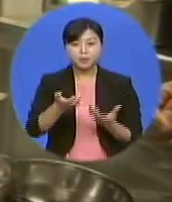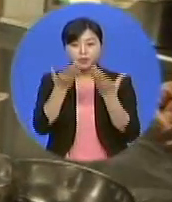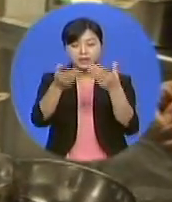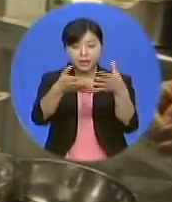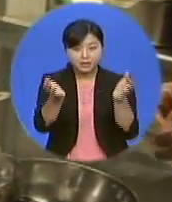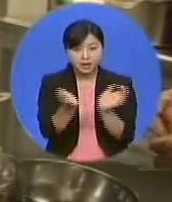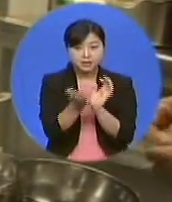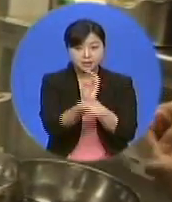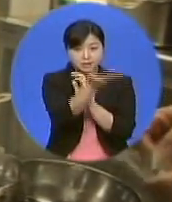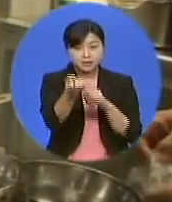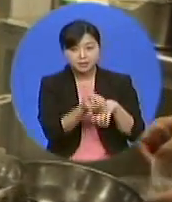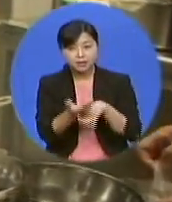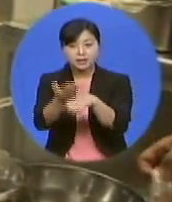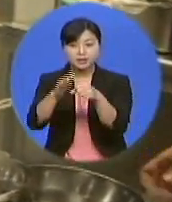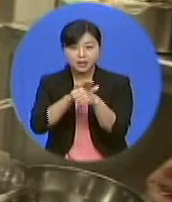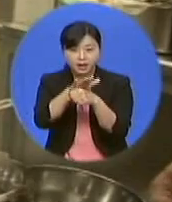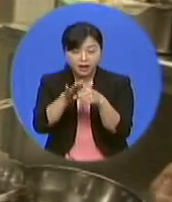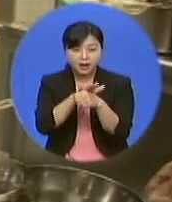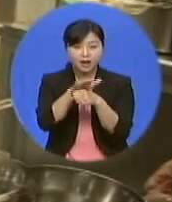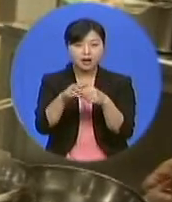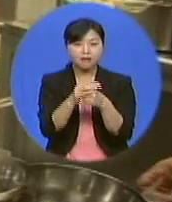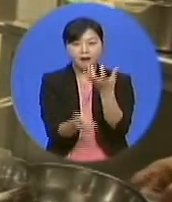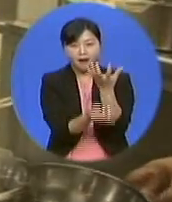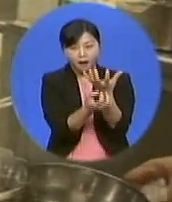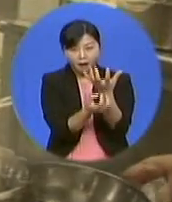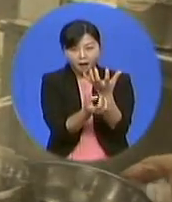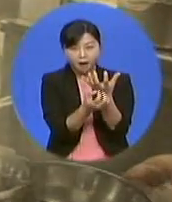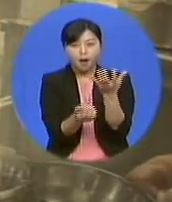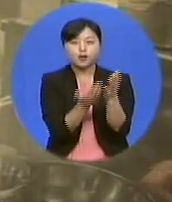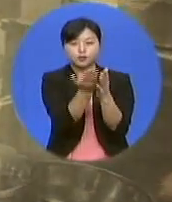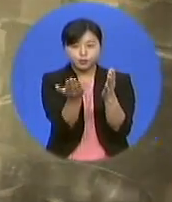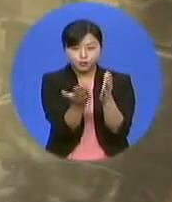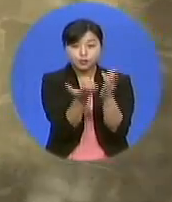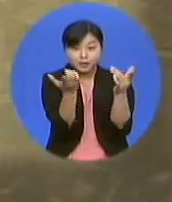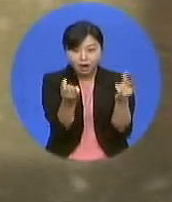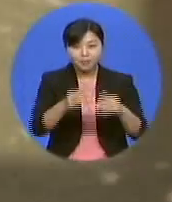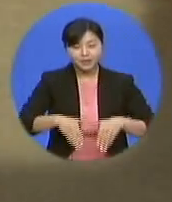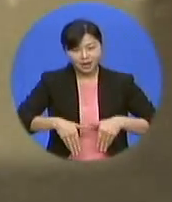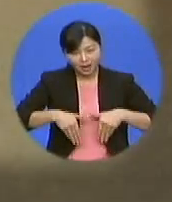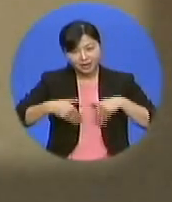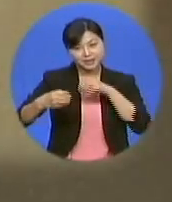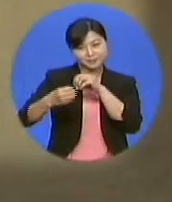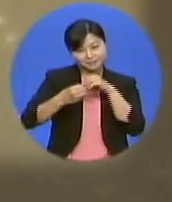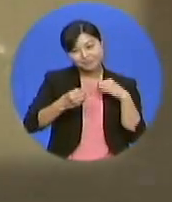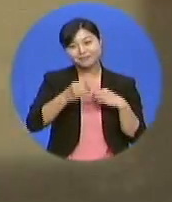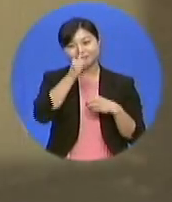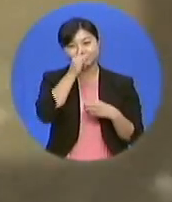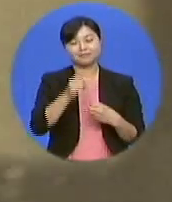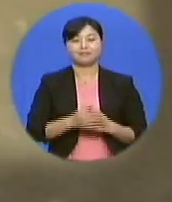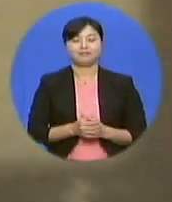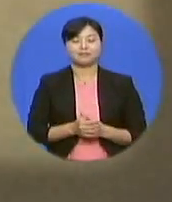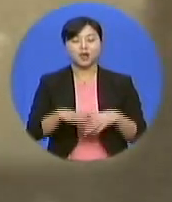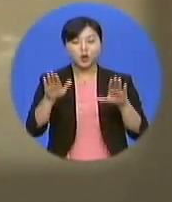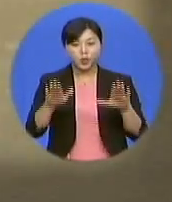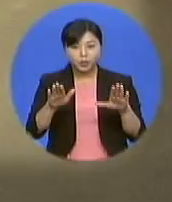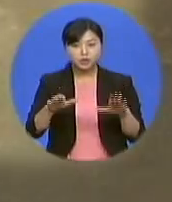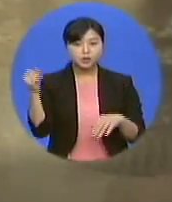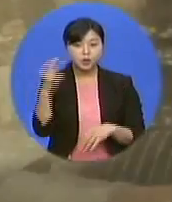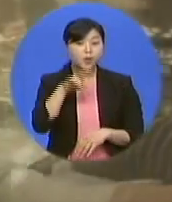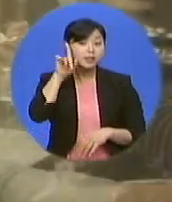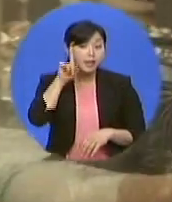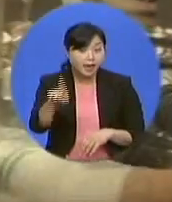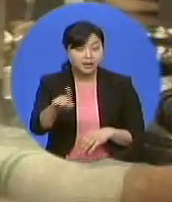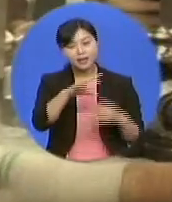사랑은 언제나 우려낸 사골국물처럼 가슴속을 따뜻하게 데워준다. 오늘 그리고